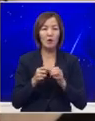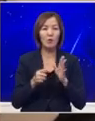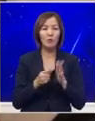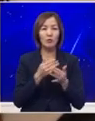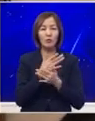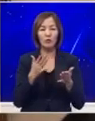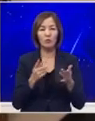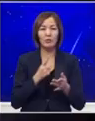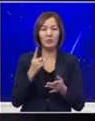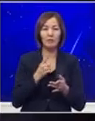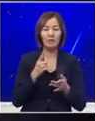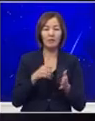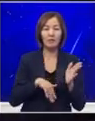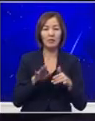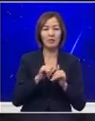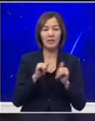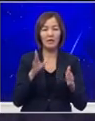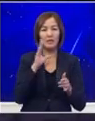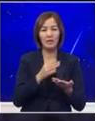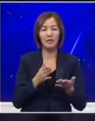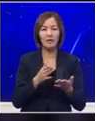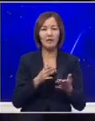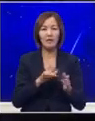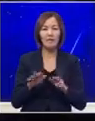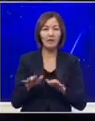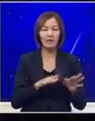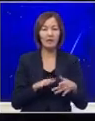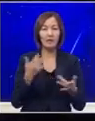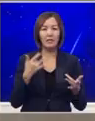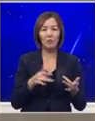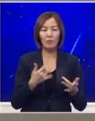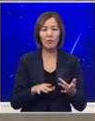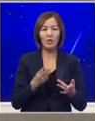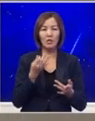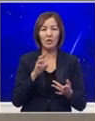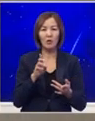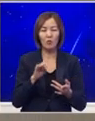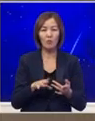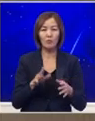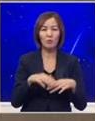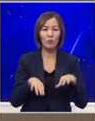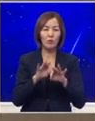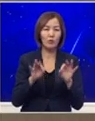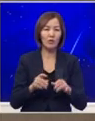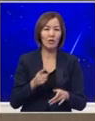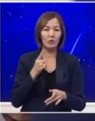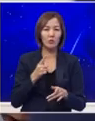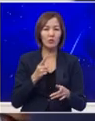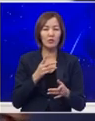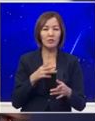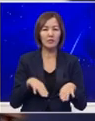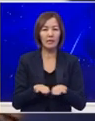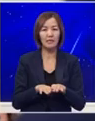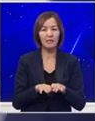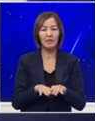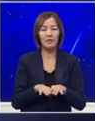17 түрі мен шеберліктерін шыңдай алады. Яғни фортепиано, домбыра, шаңқобыз, қолөнер, актерлық шеберлік сияқты